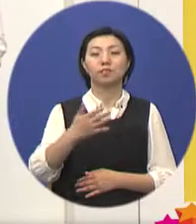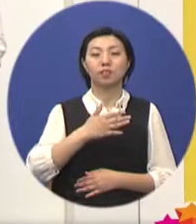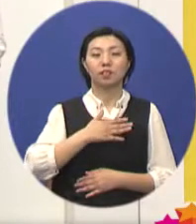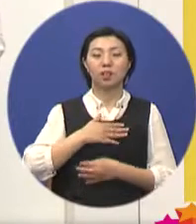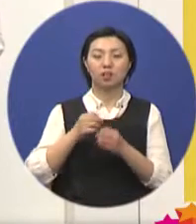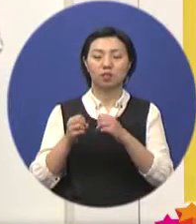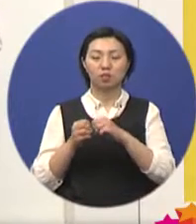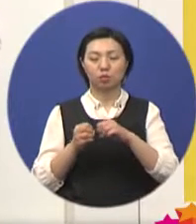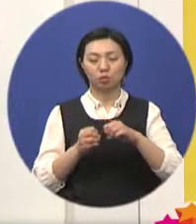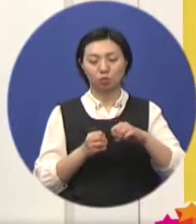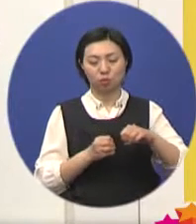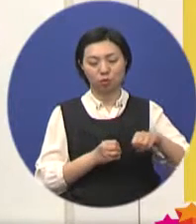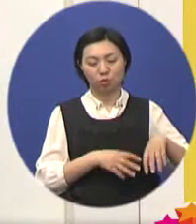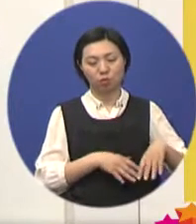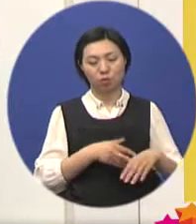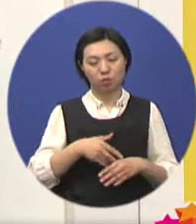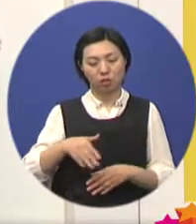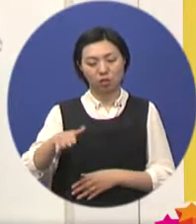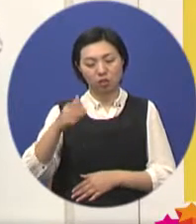나를 두고